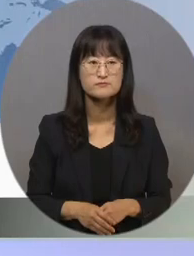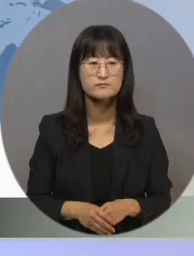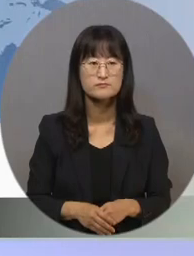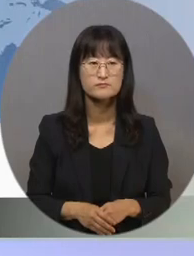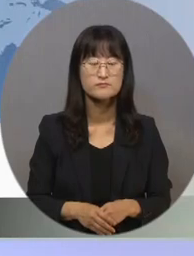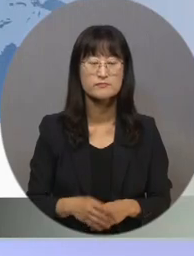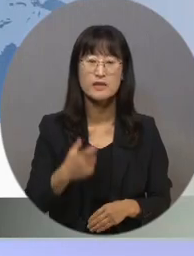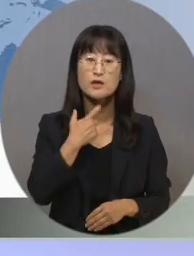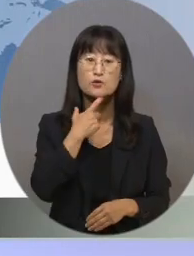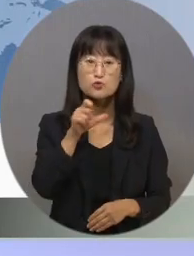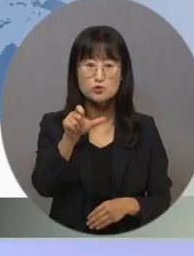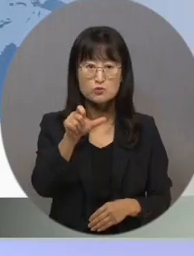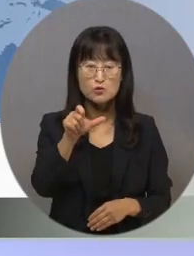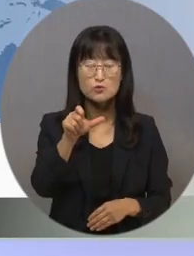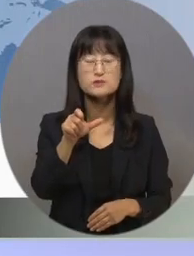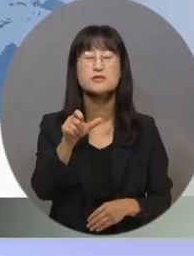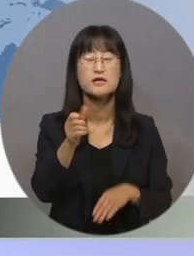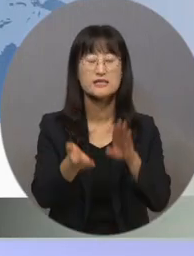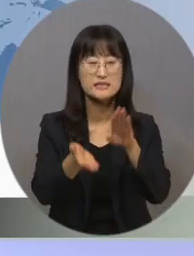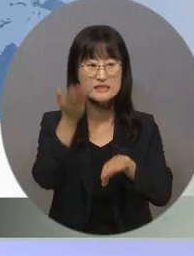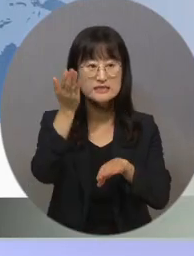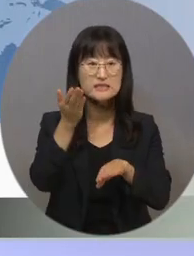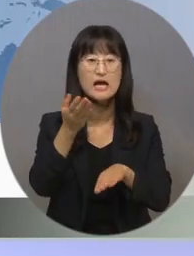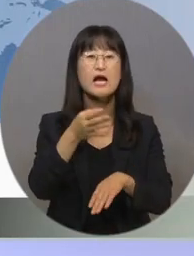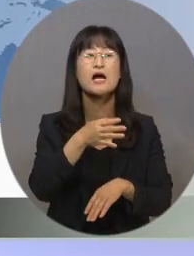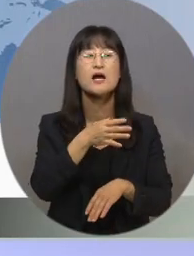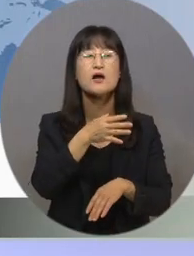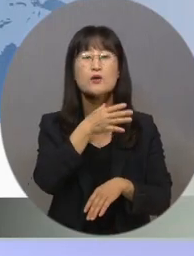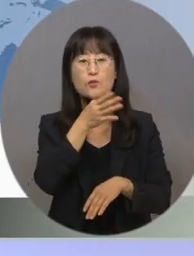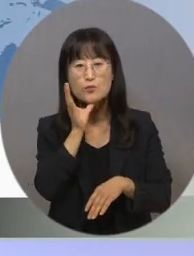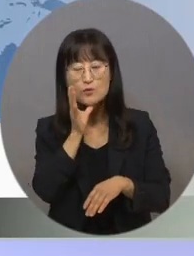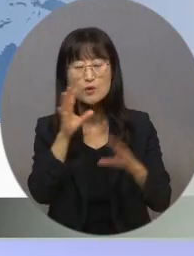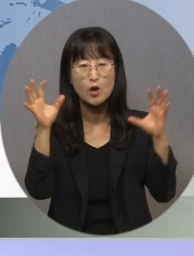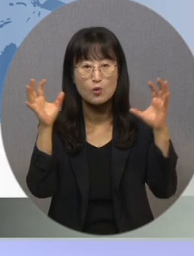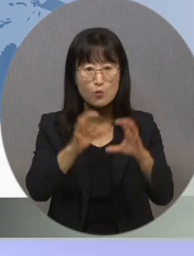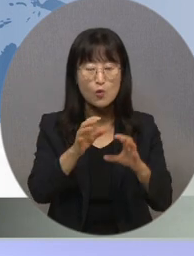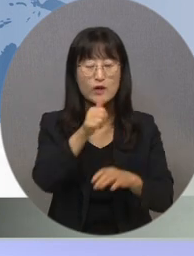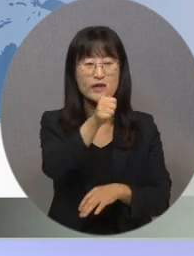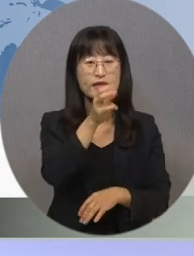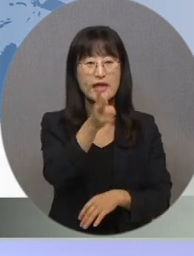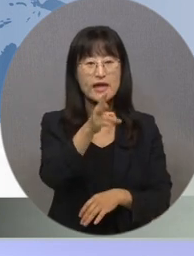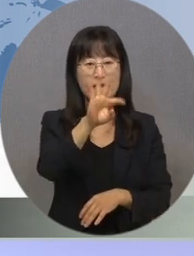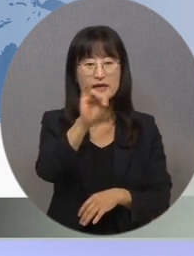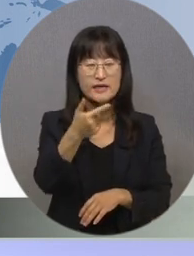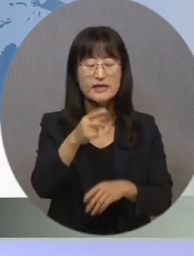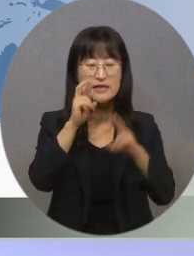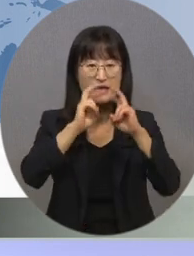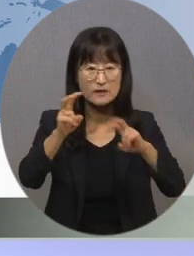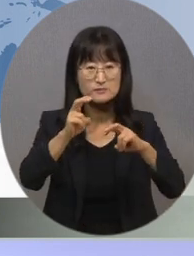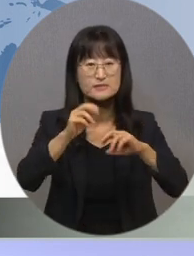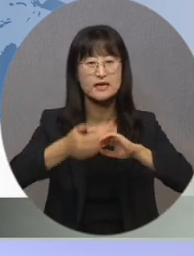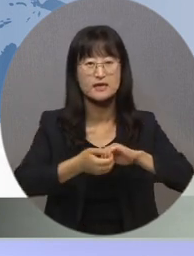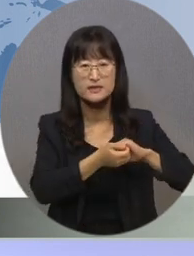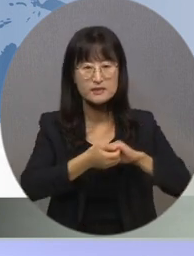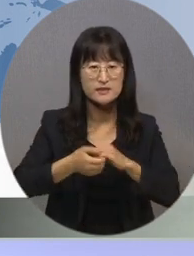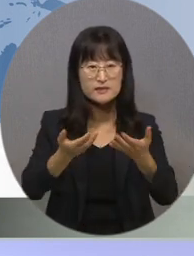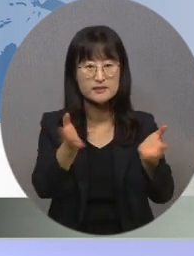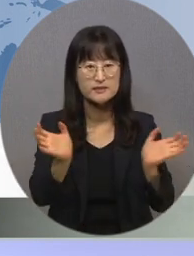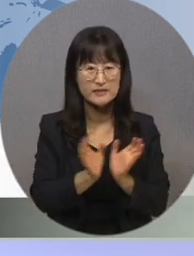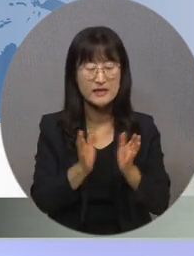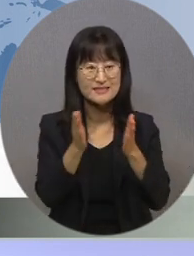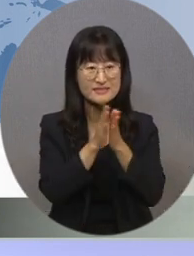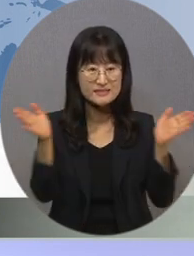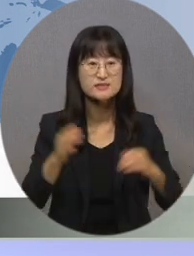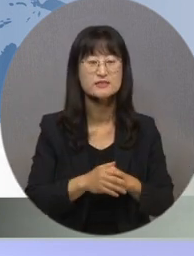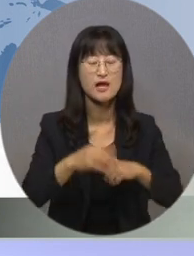만 65세 이상 어르신으로 구성된 대안노인의 해인 합창단이 창단했습니다 고운 한복을 차려입은